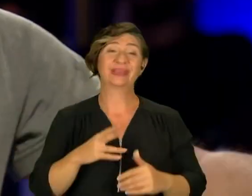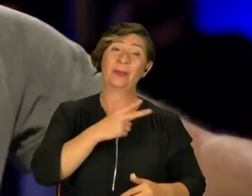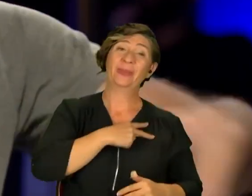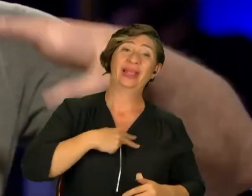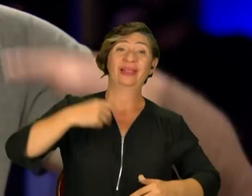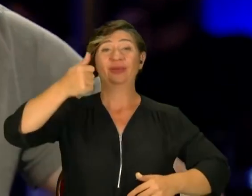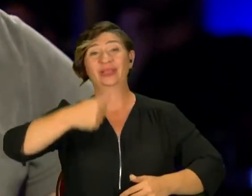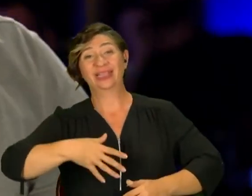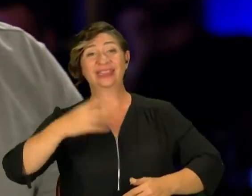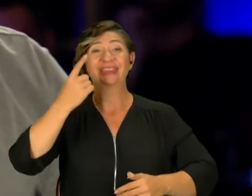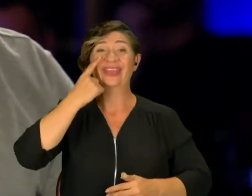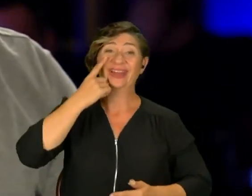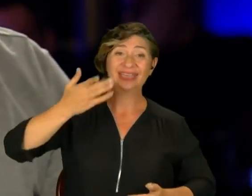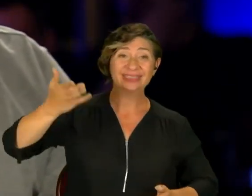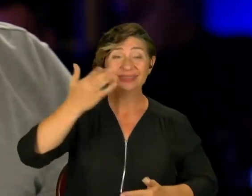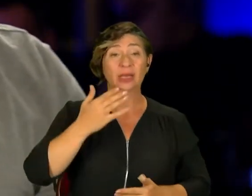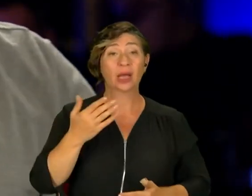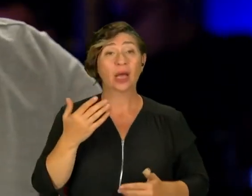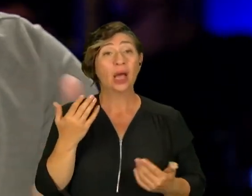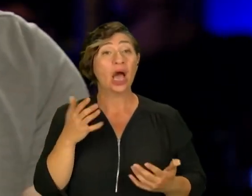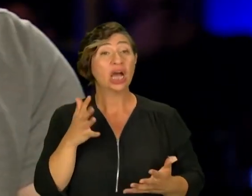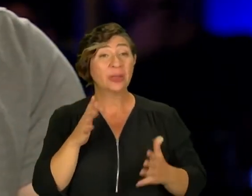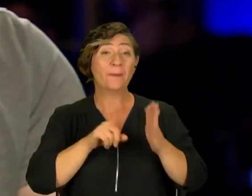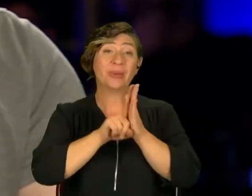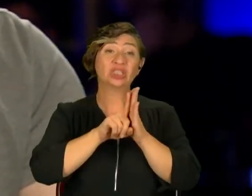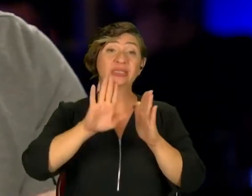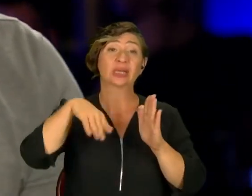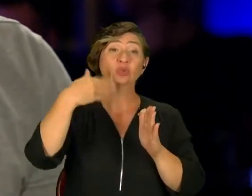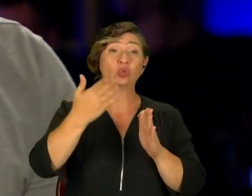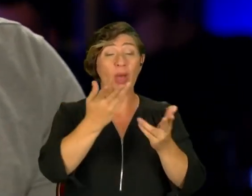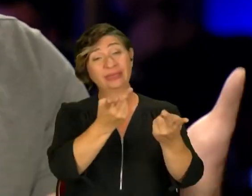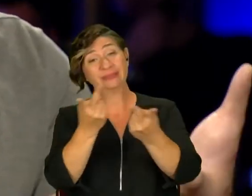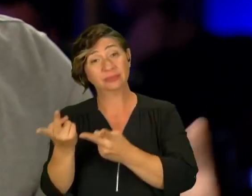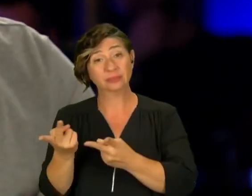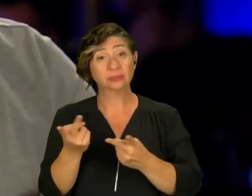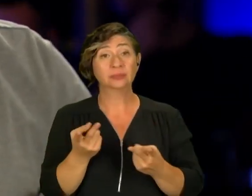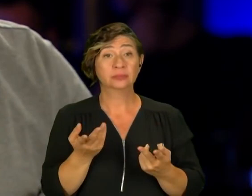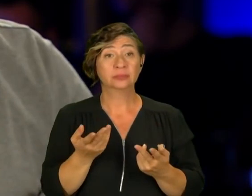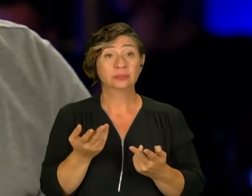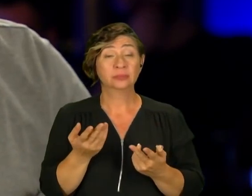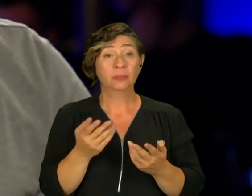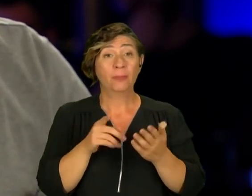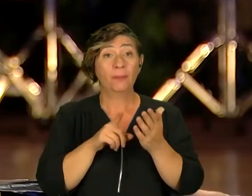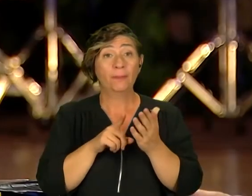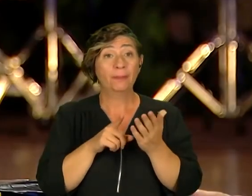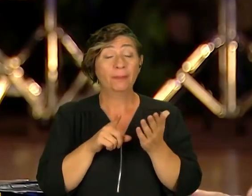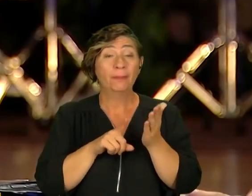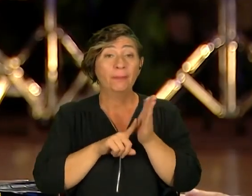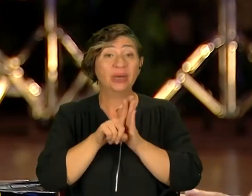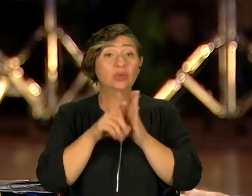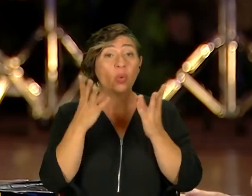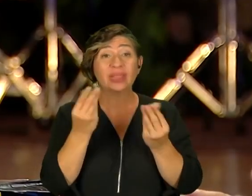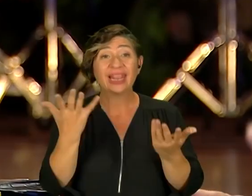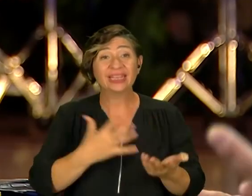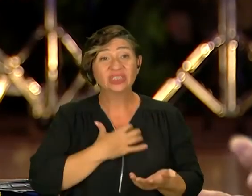belediye, yönetici, devlet erkanı, her neyse. Ancak başarıdan sonra çıkartıyorlar. Başarı olana